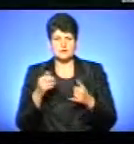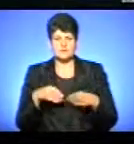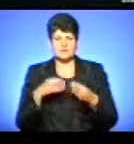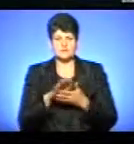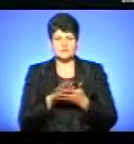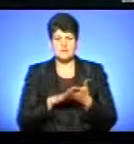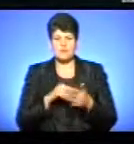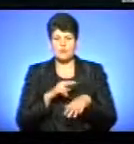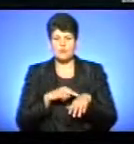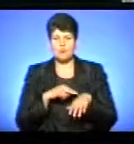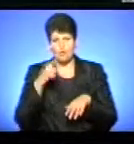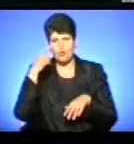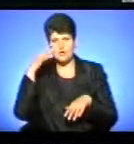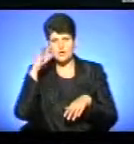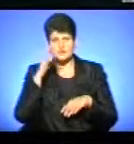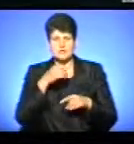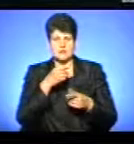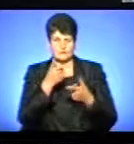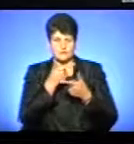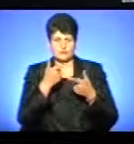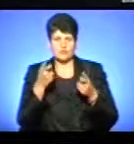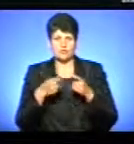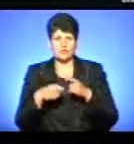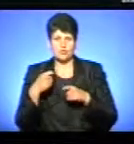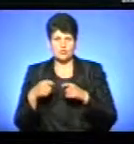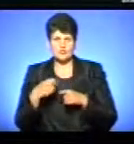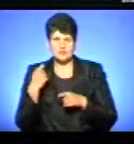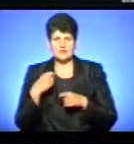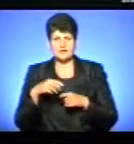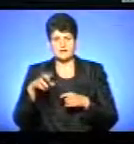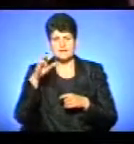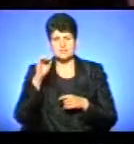поліції та поінформував про це порушення Держекоінспекцію Тернопільської області.